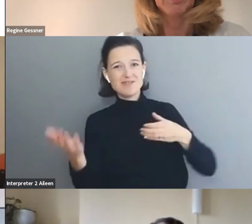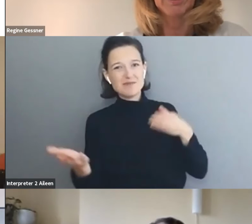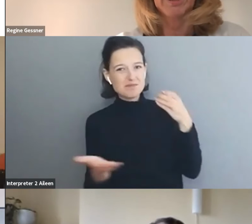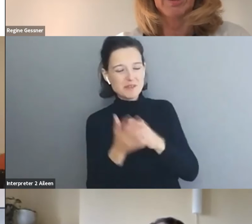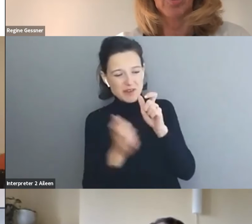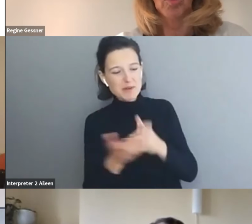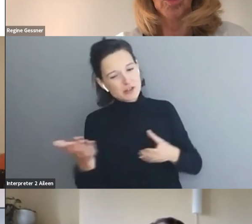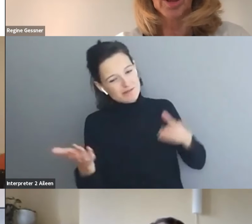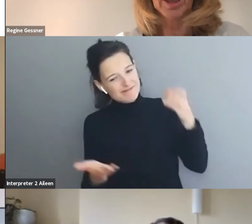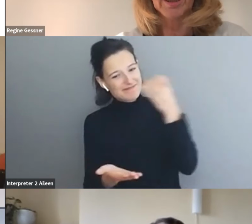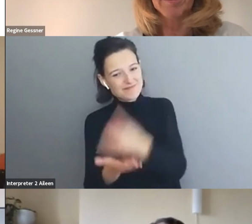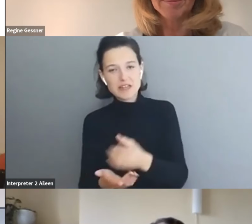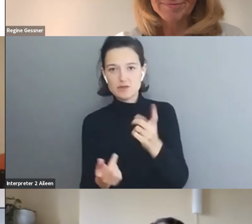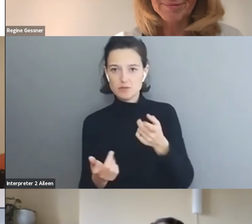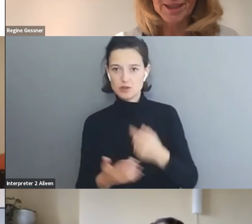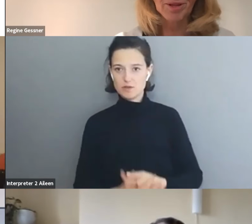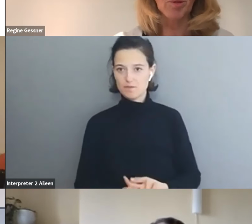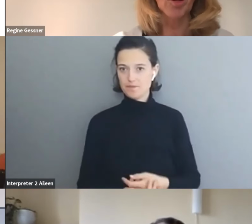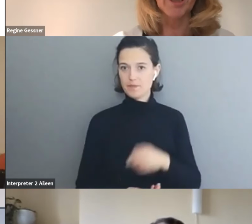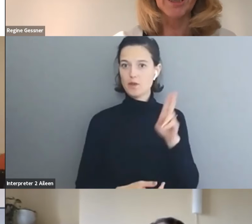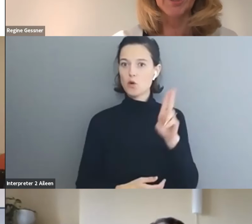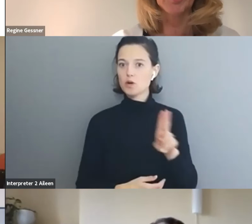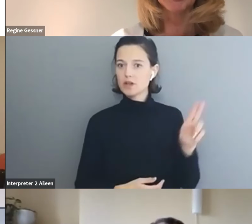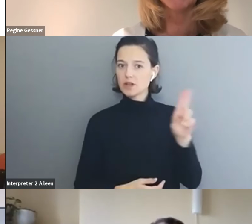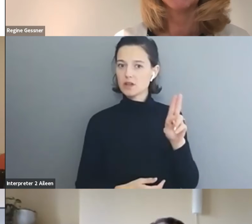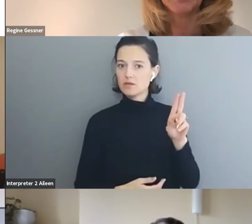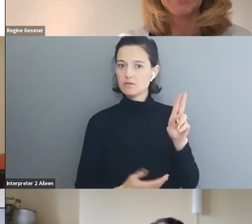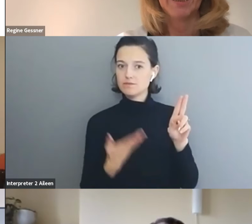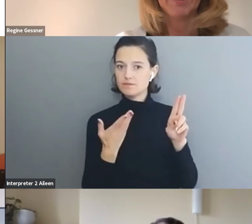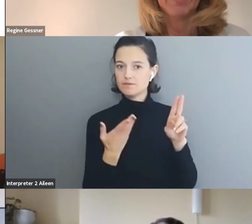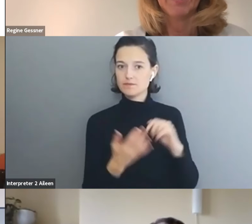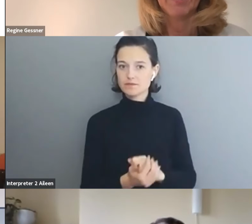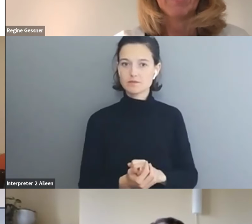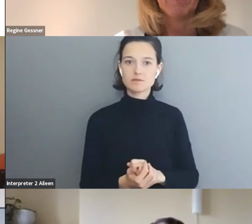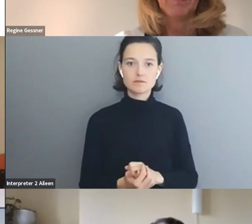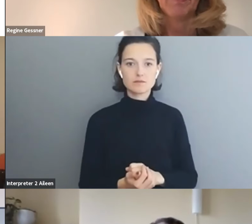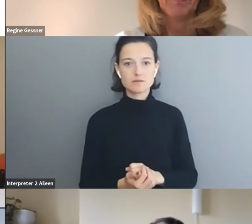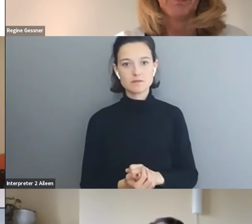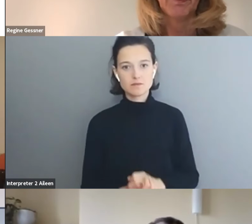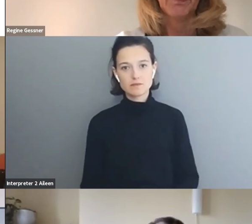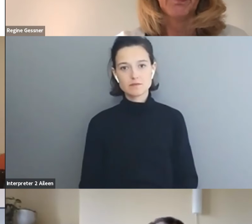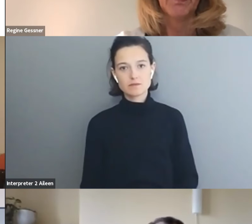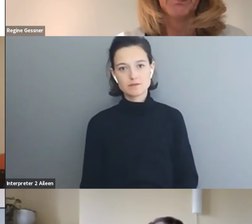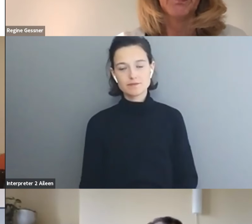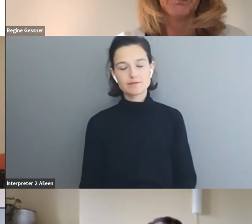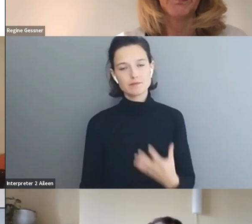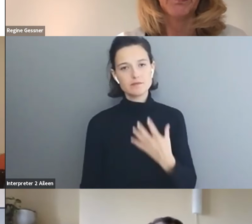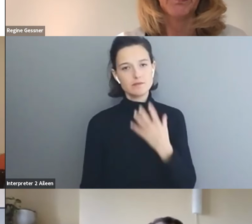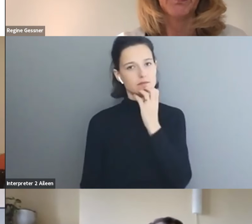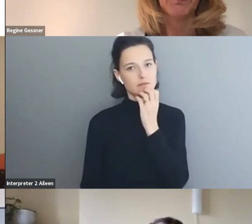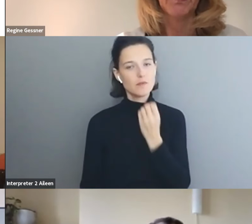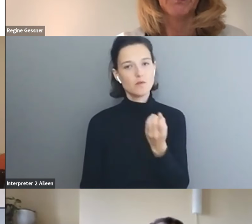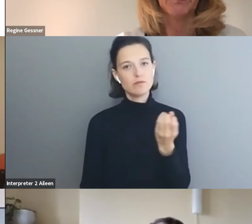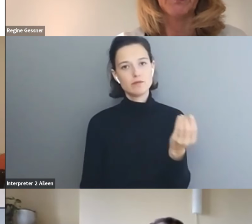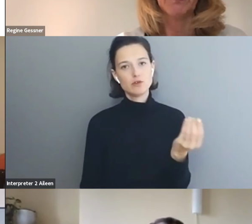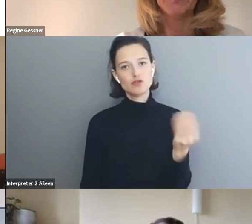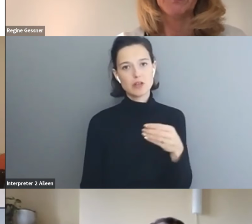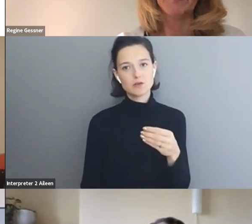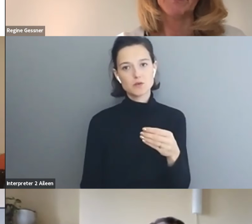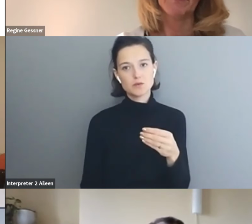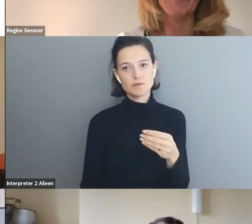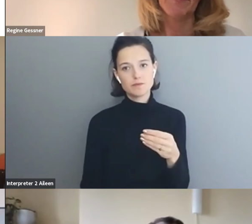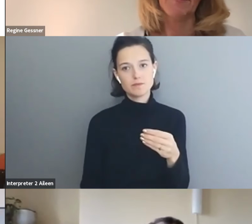Danke, Michael. Ulrike, gebe ich das Wort noch an. Genau, ich würde auch gerne noch ergänzen, dass aus